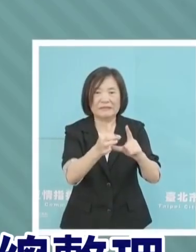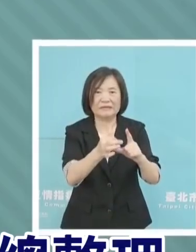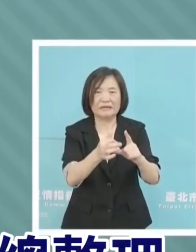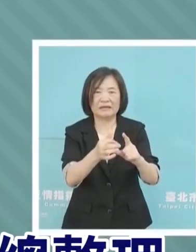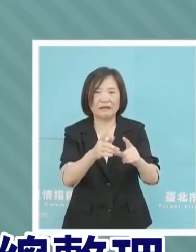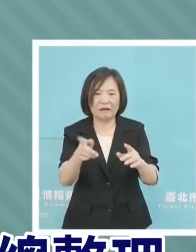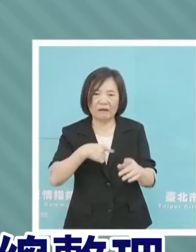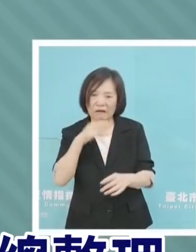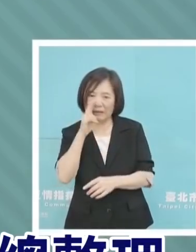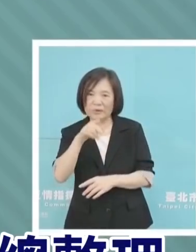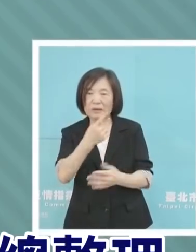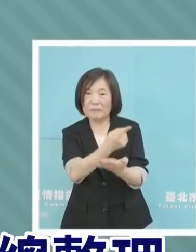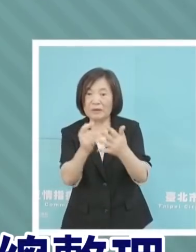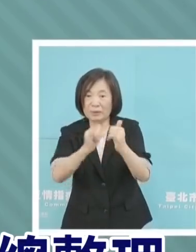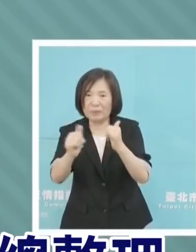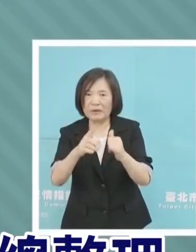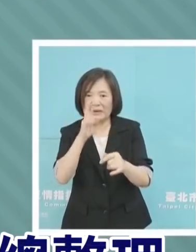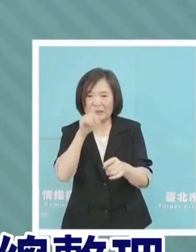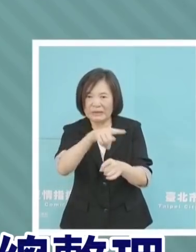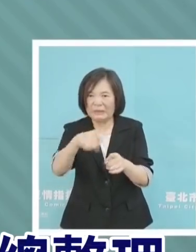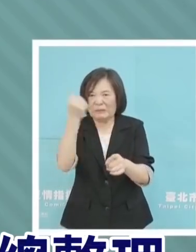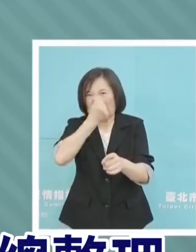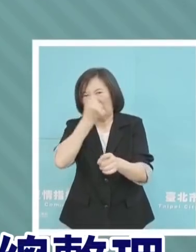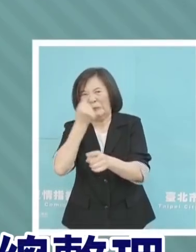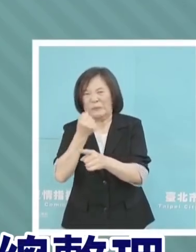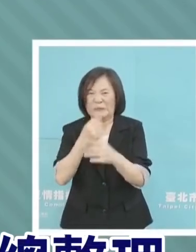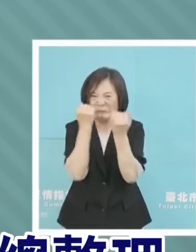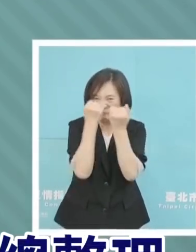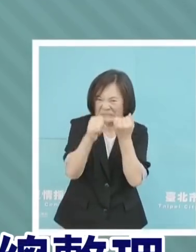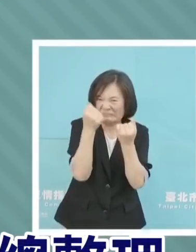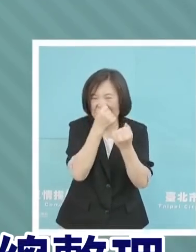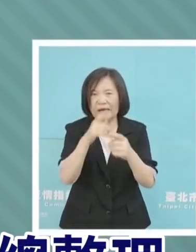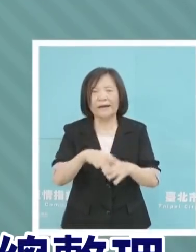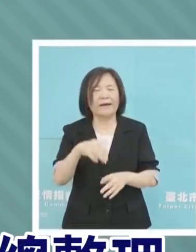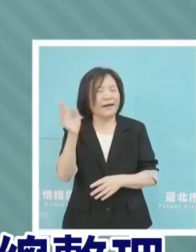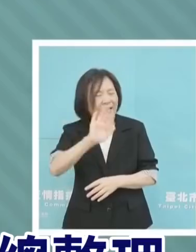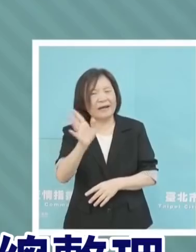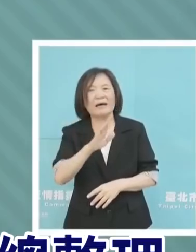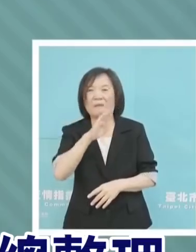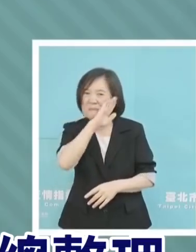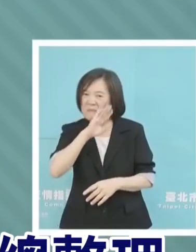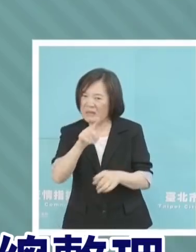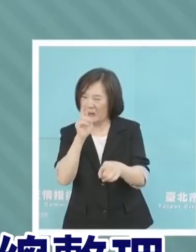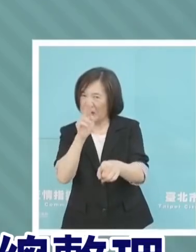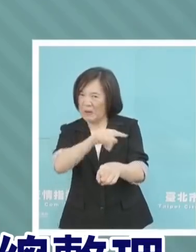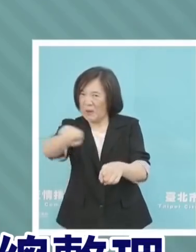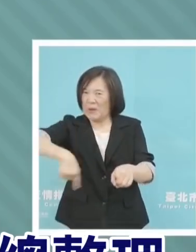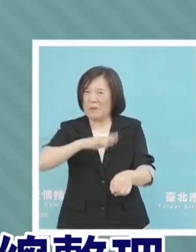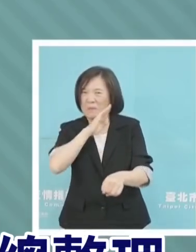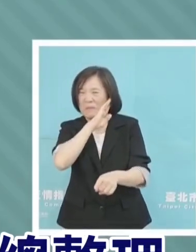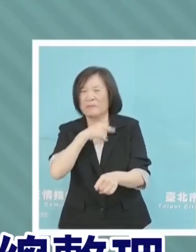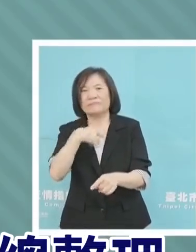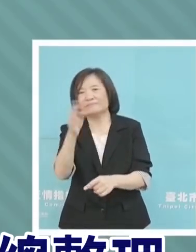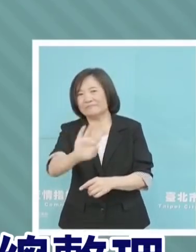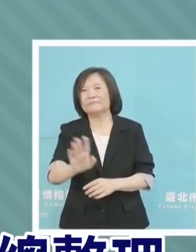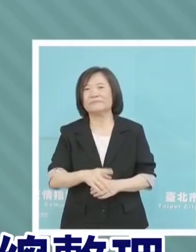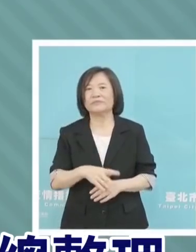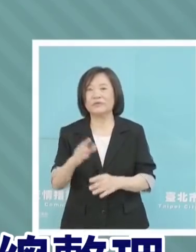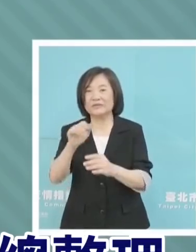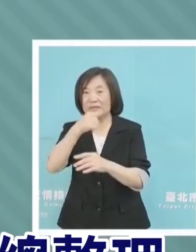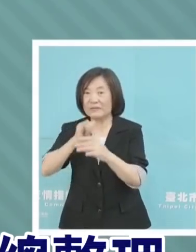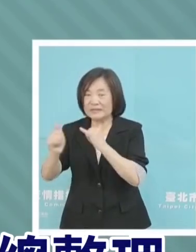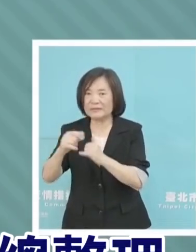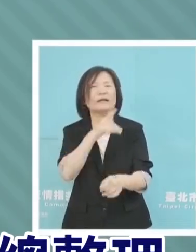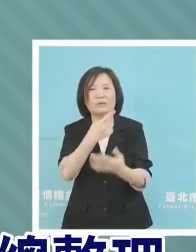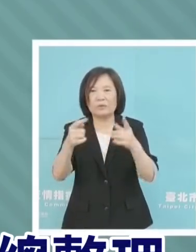作贼在处理，这实在是，所以防弊到整个国家不能有效的运作，这是台湾社会最大的